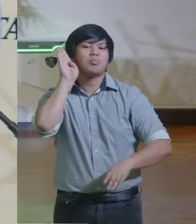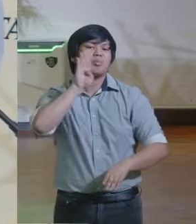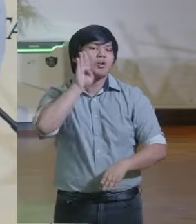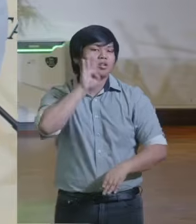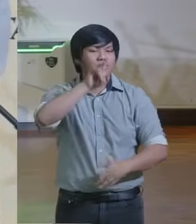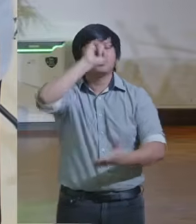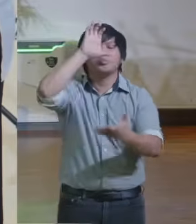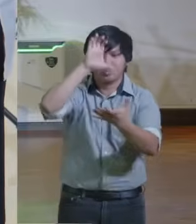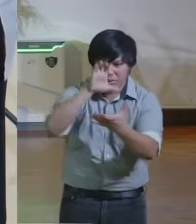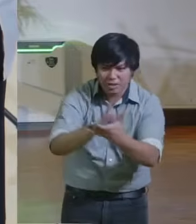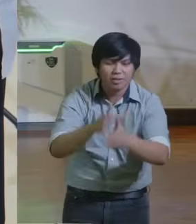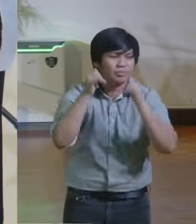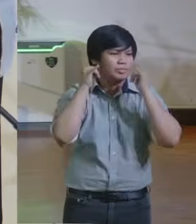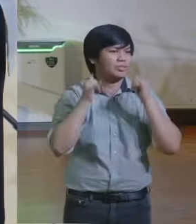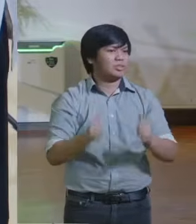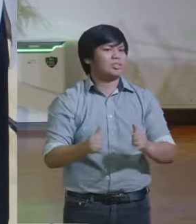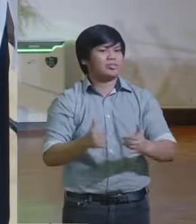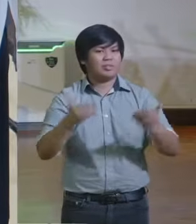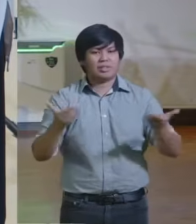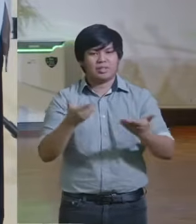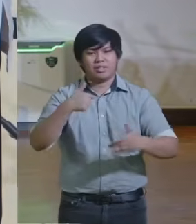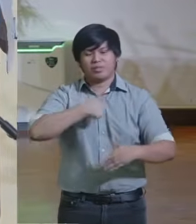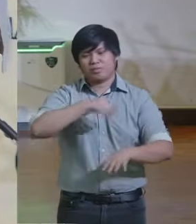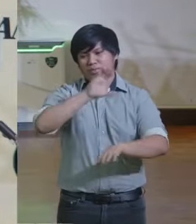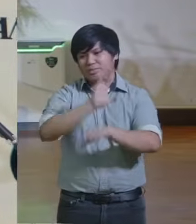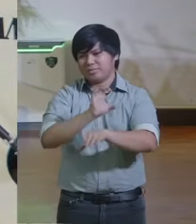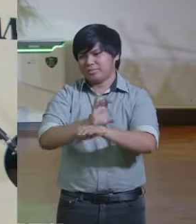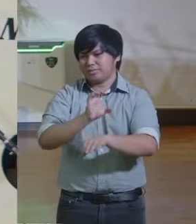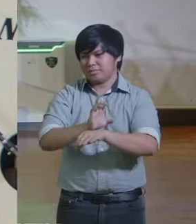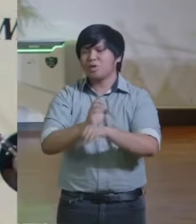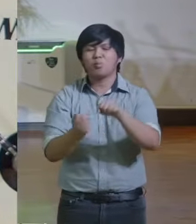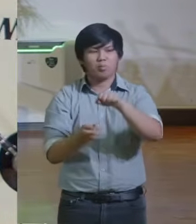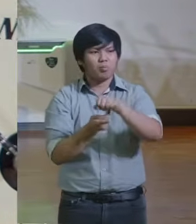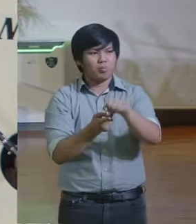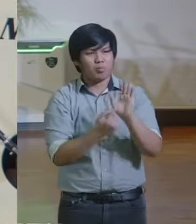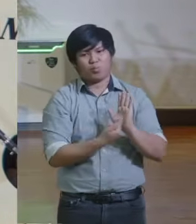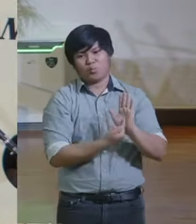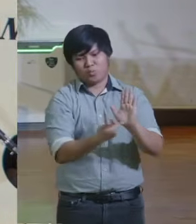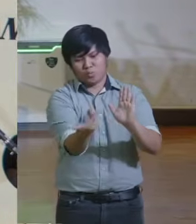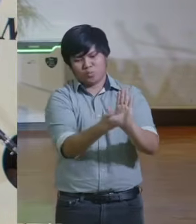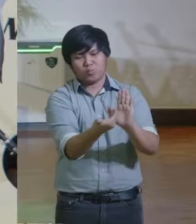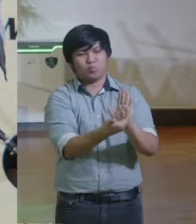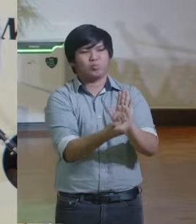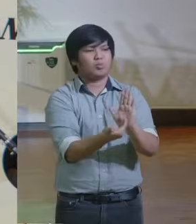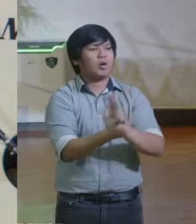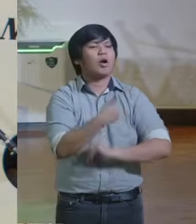na nandito sa Pisidian Antioch, kung saan siya naroon.